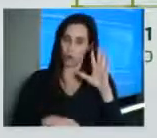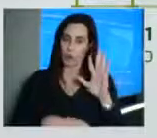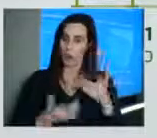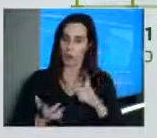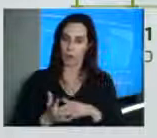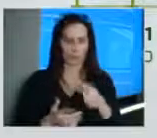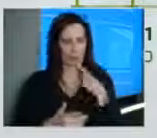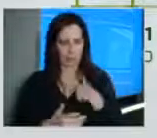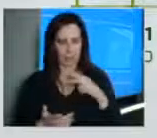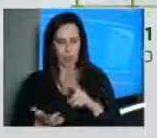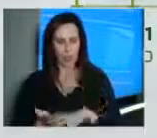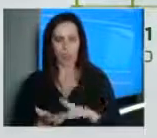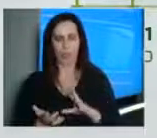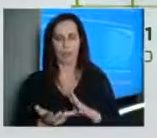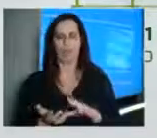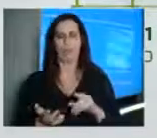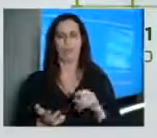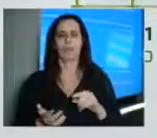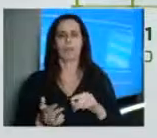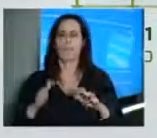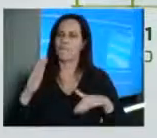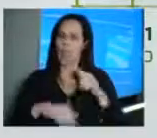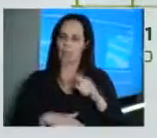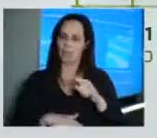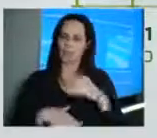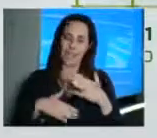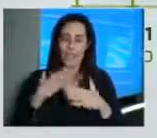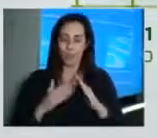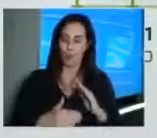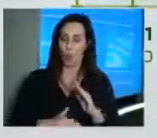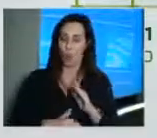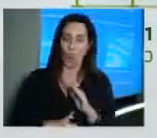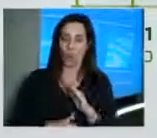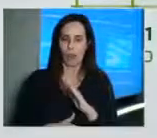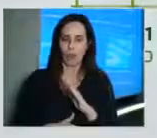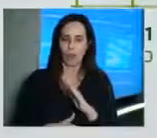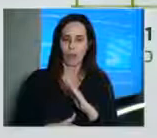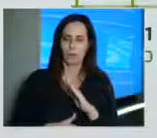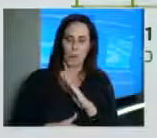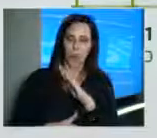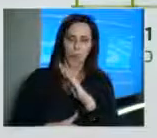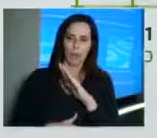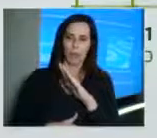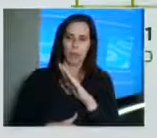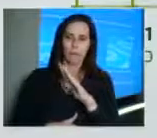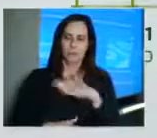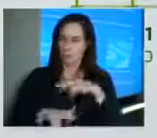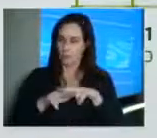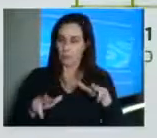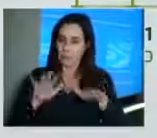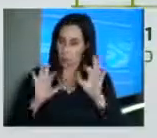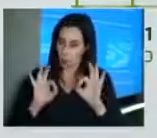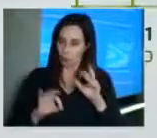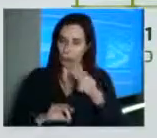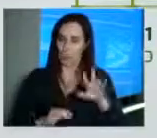למה, אתה תגיד לי אם אני צודקת. ואחר כך זה איכשהו ככה עולה. אנחנו במצב יחסית